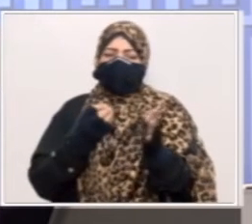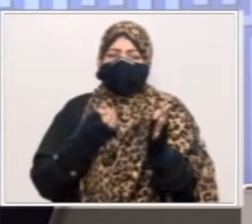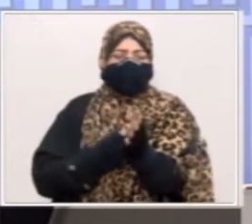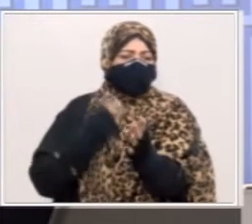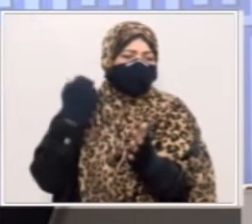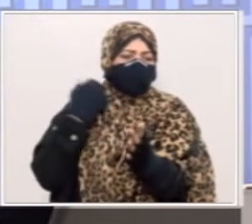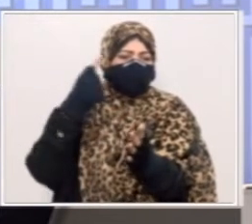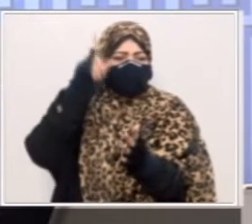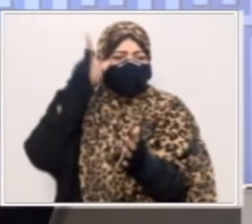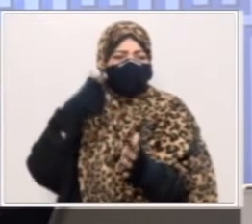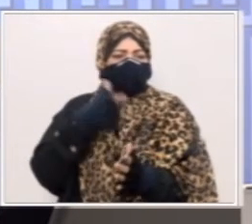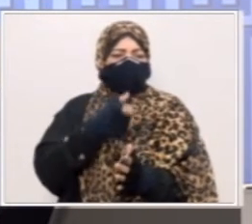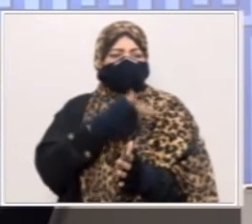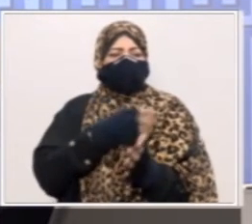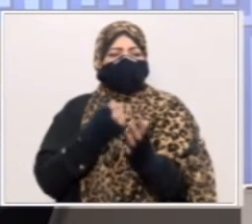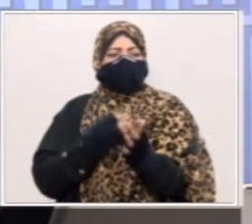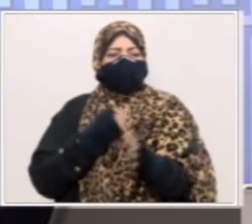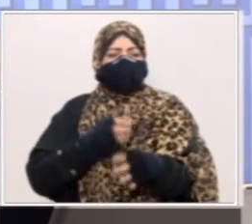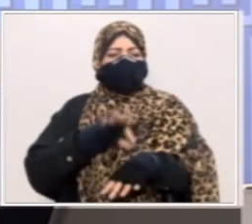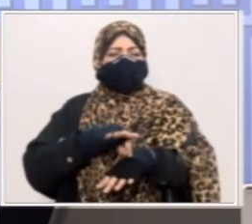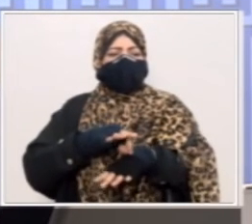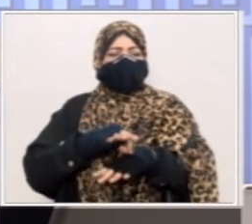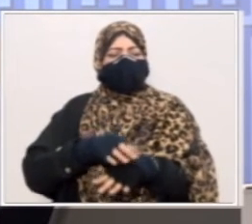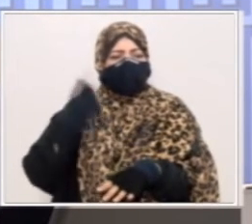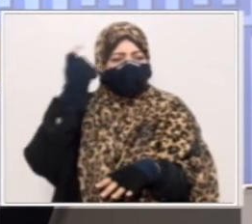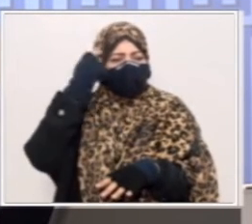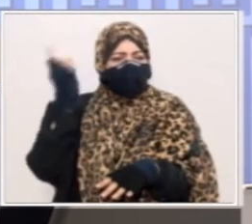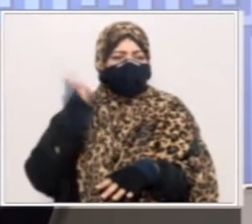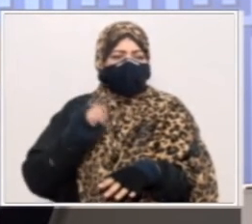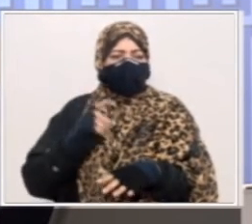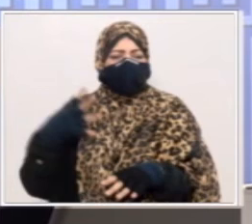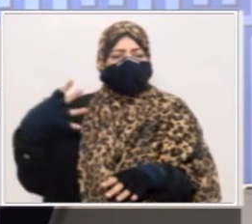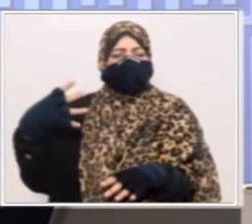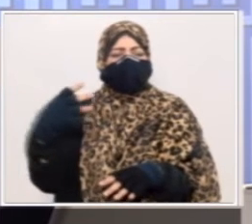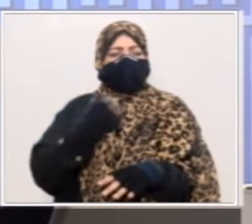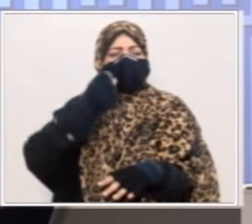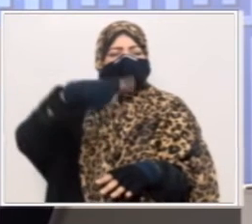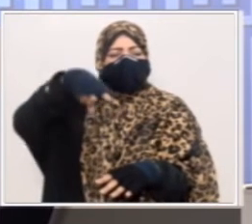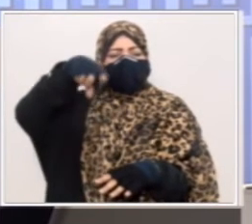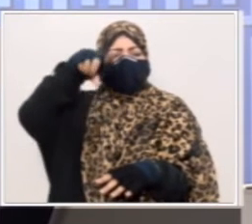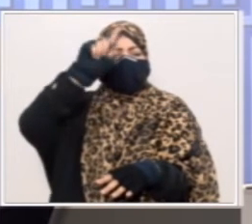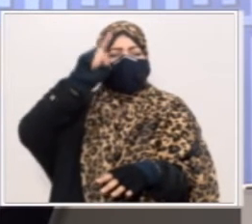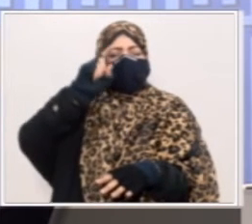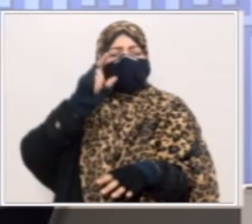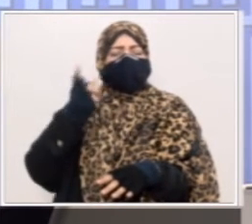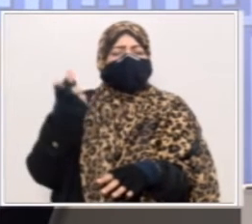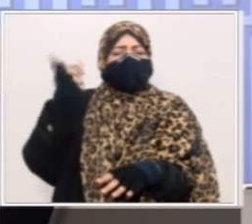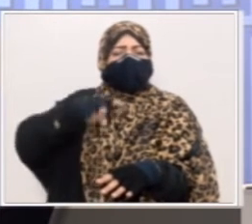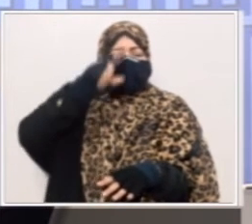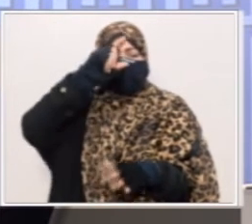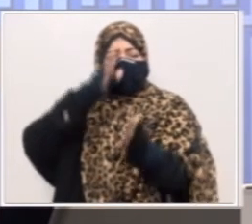بغير علم. وجعله الله عز وجل من كبائر الذنوب، جعله الله عز وجل من كبائر